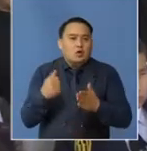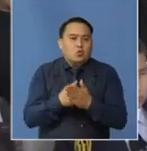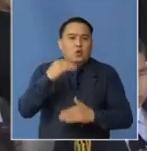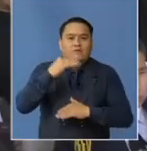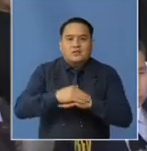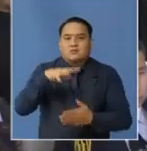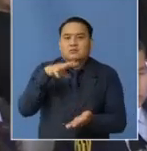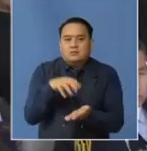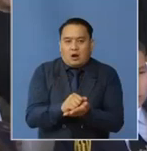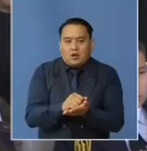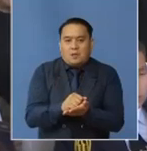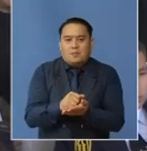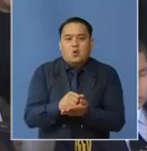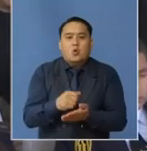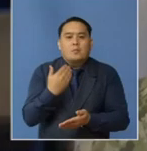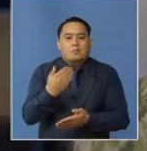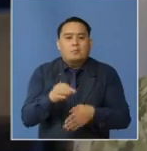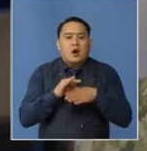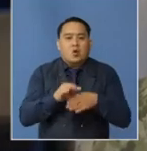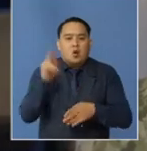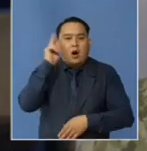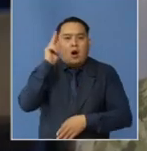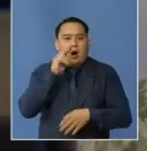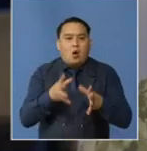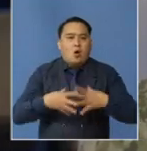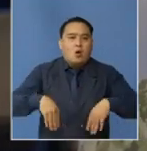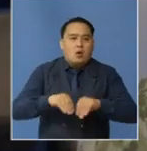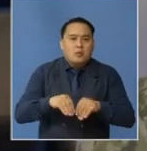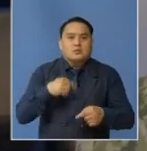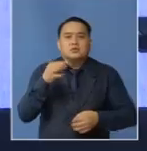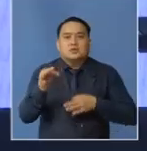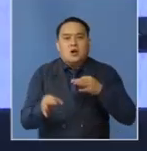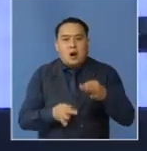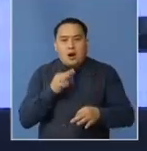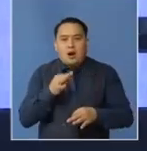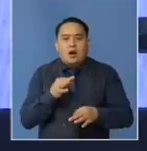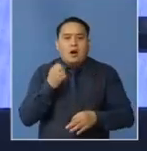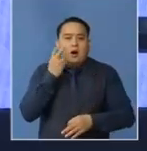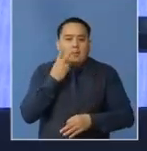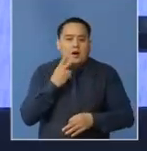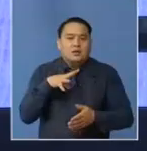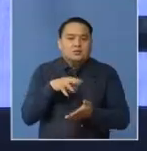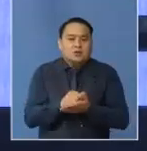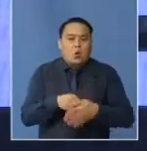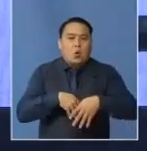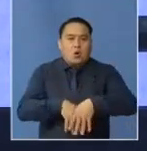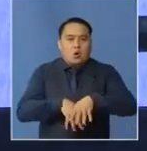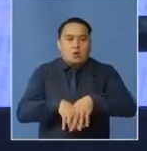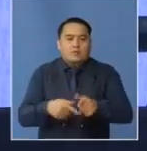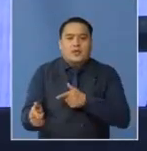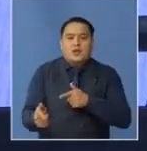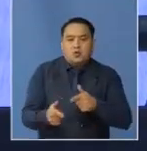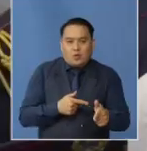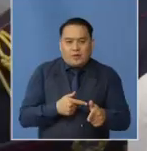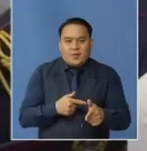вечера. В первой половине дня у них проходят уроки общеобразовательного цикла. После обеда занятия по строевой и огневой